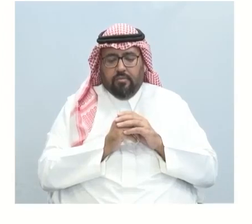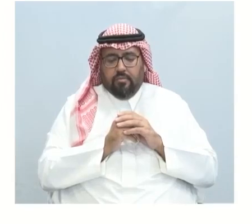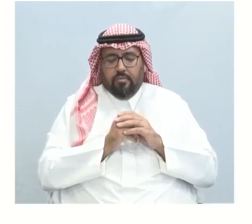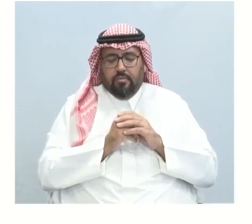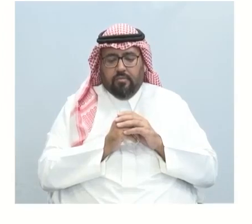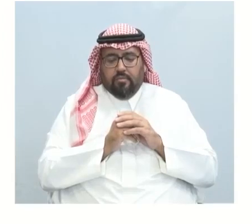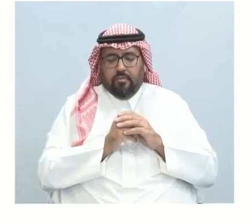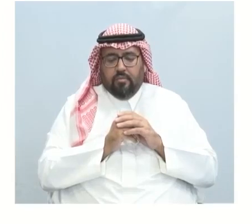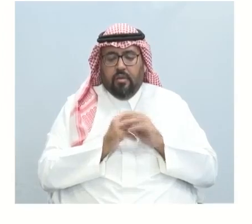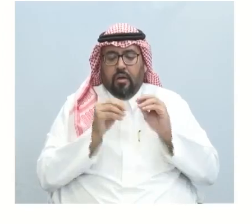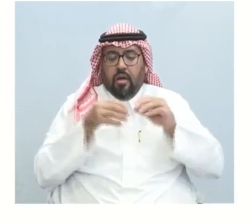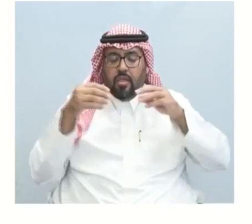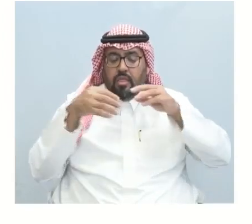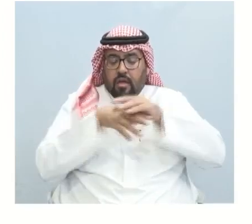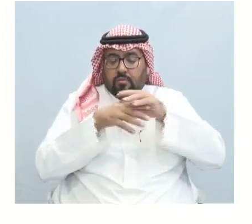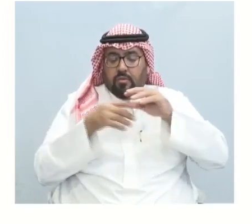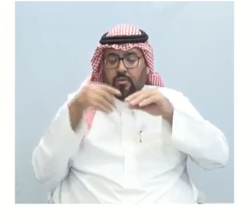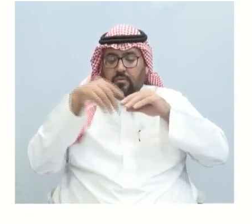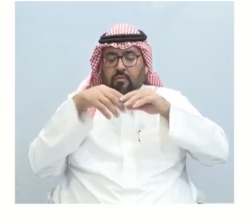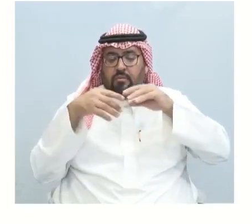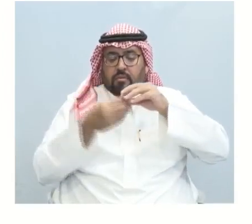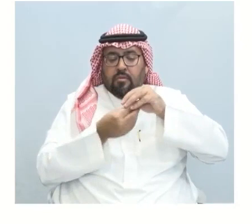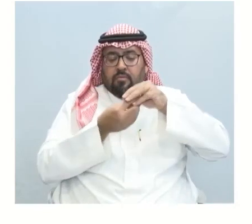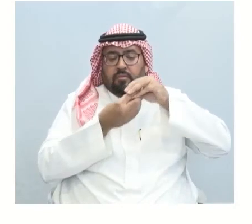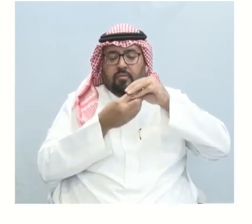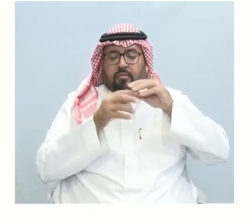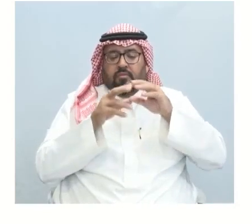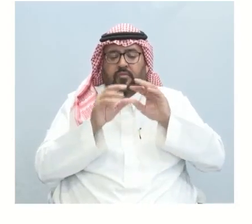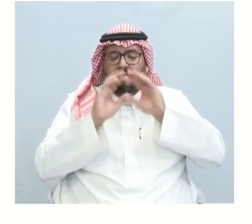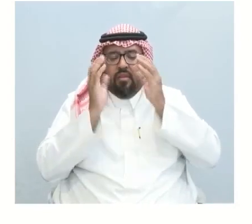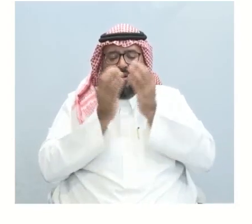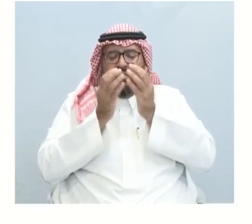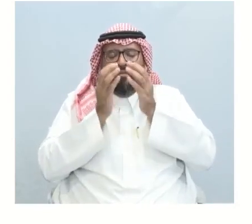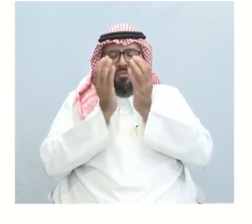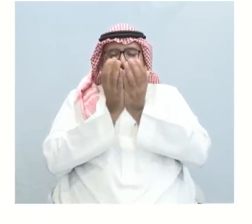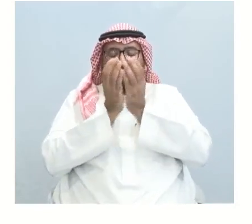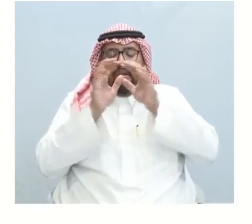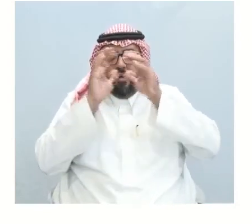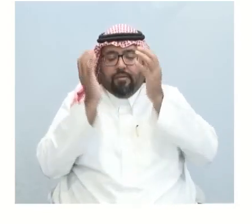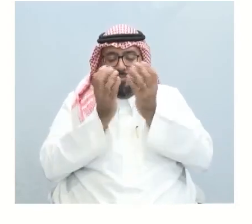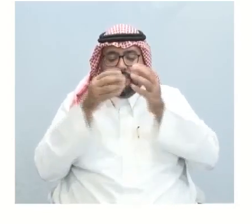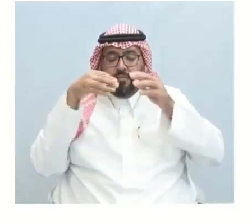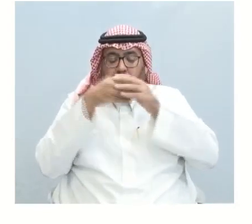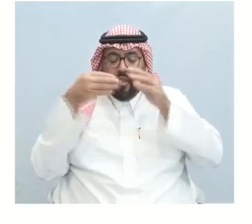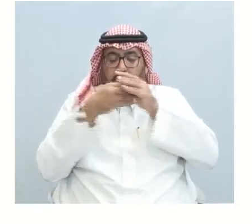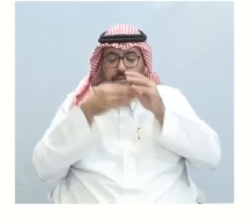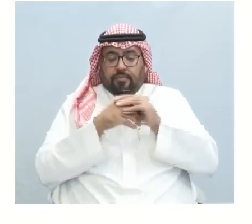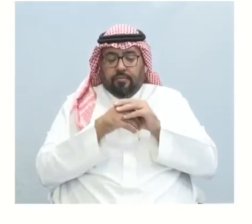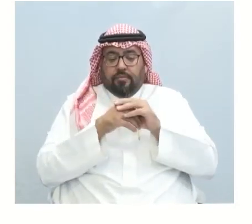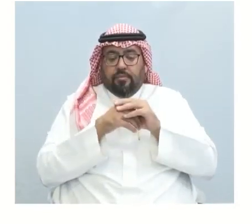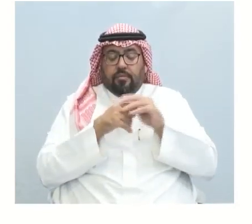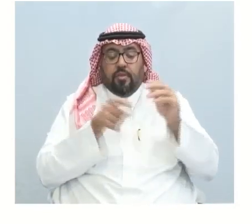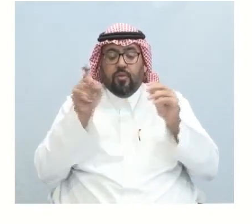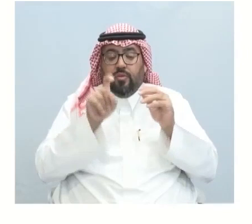الجدار عند اختراق الحيوان المنوي للبويضه ت تكون حاجزا منيعا يمنع الحيوانات الاخرى من اختراقها هنا